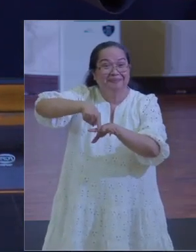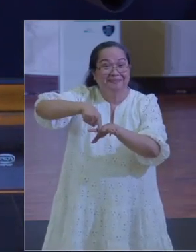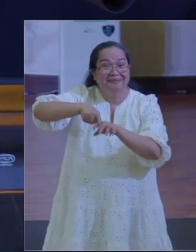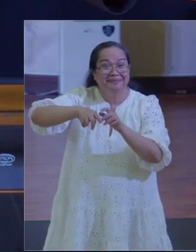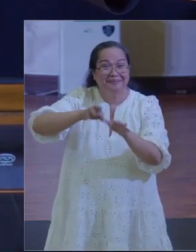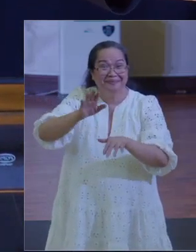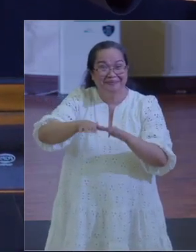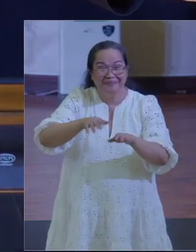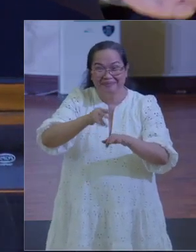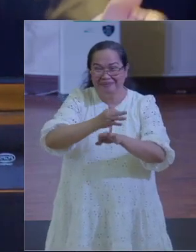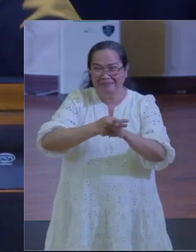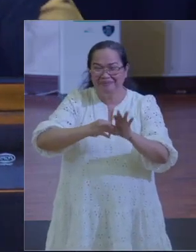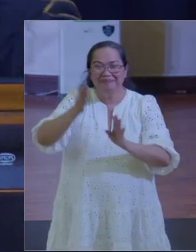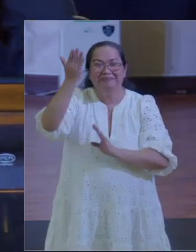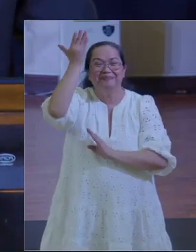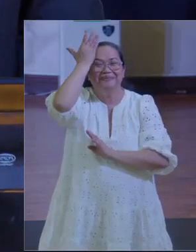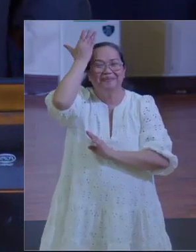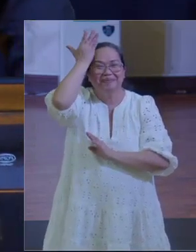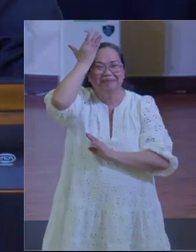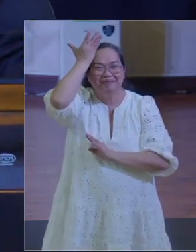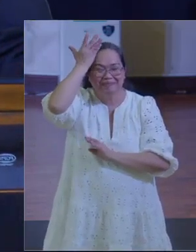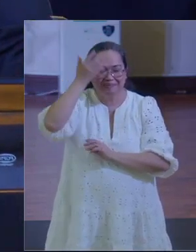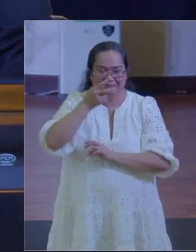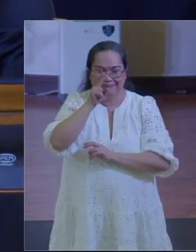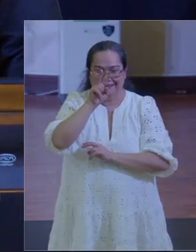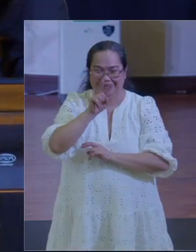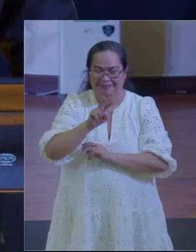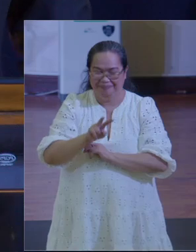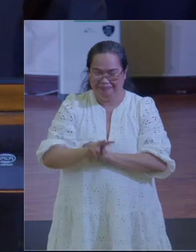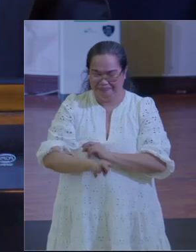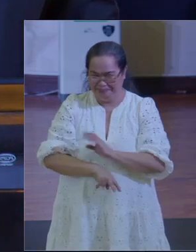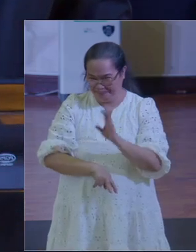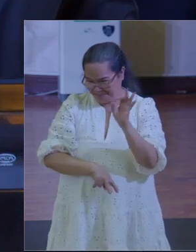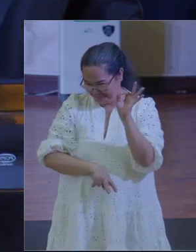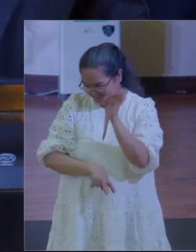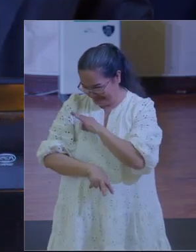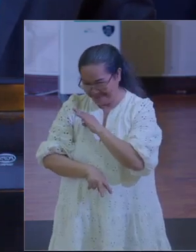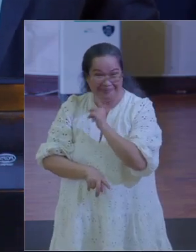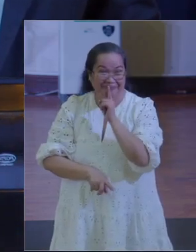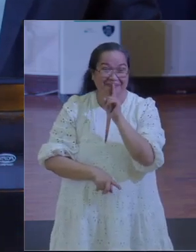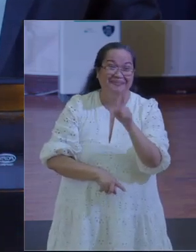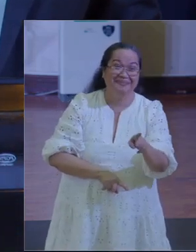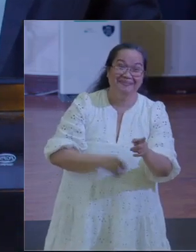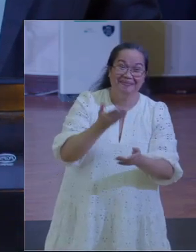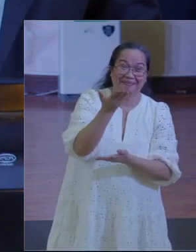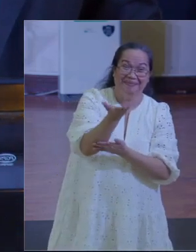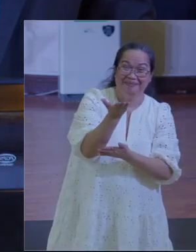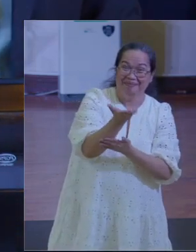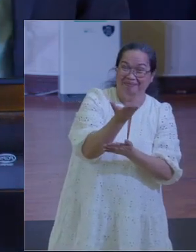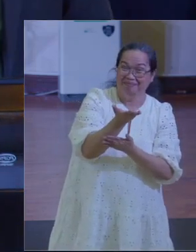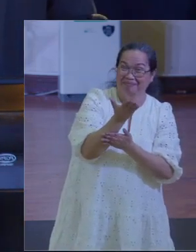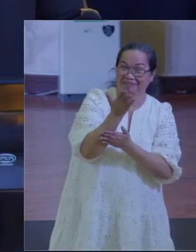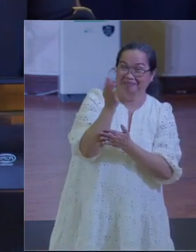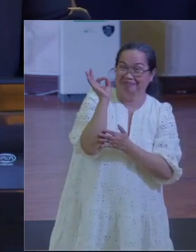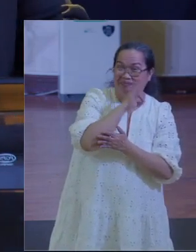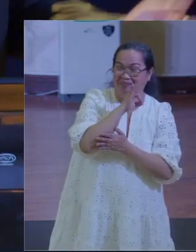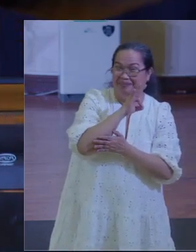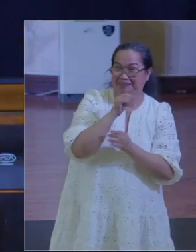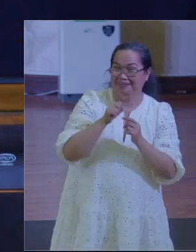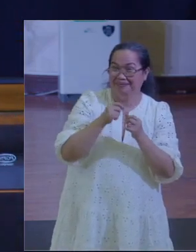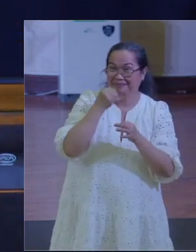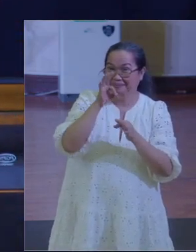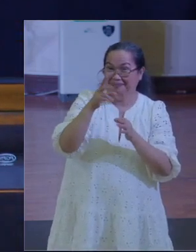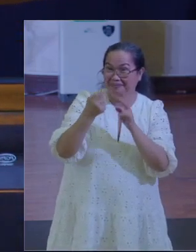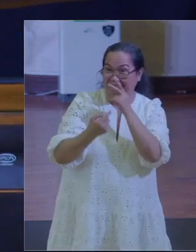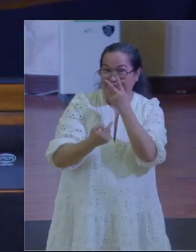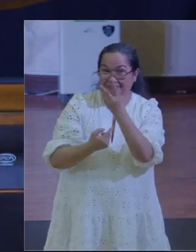ba na, nakwento ko na pala ito. Anyway, alam niyo ba na absuelto kayo kung